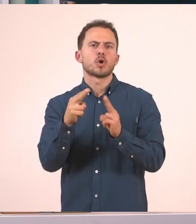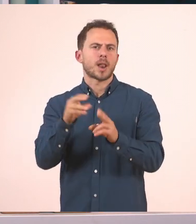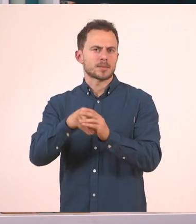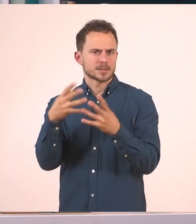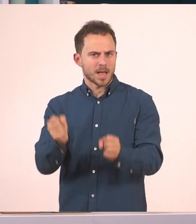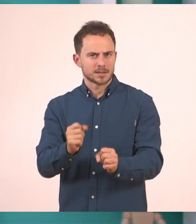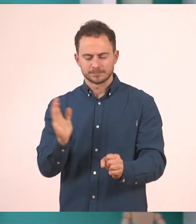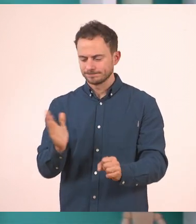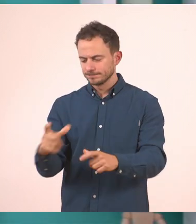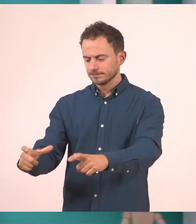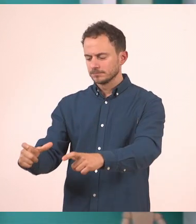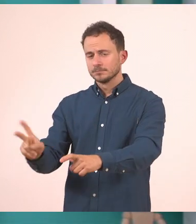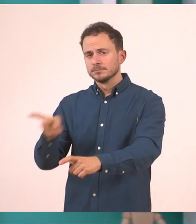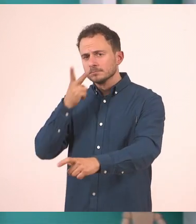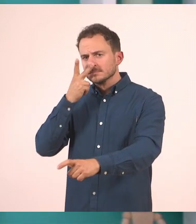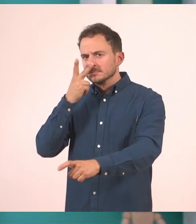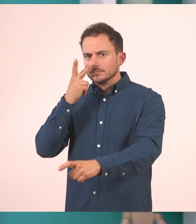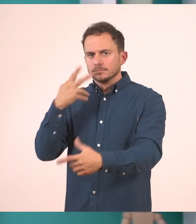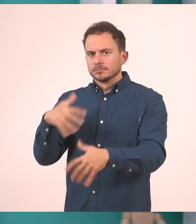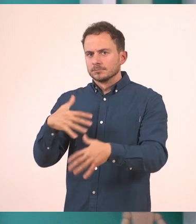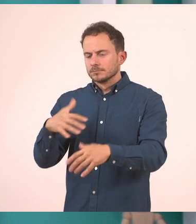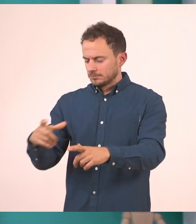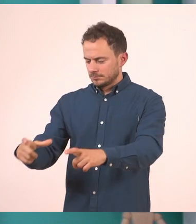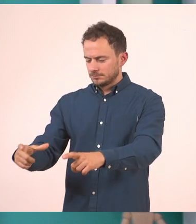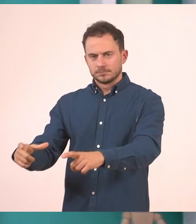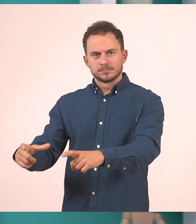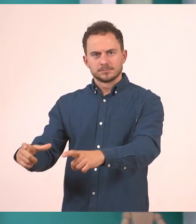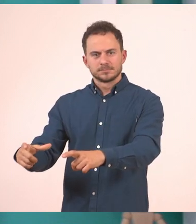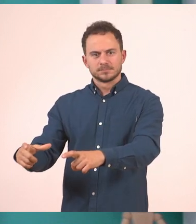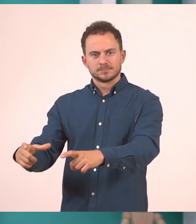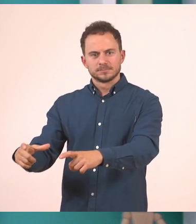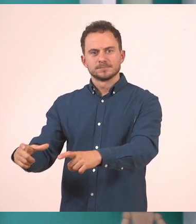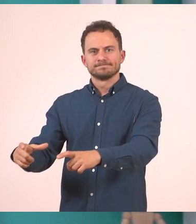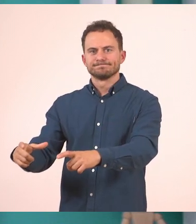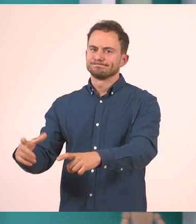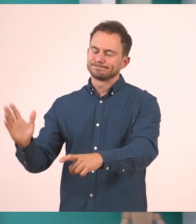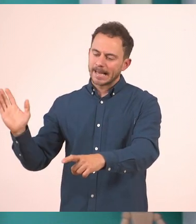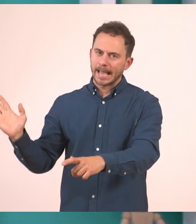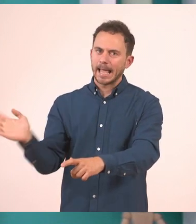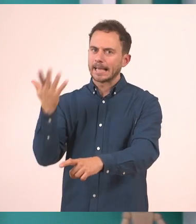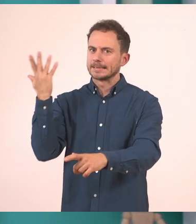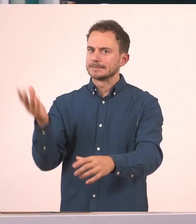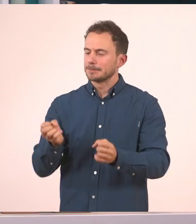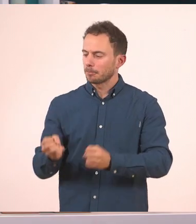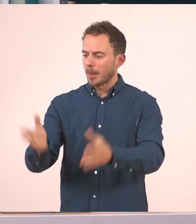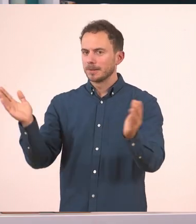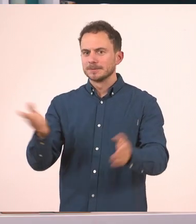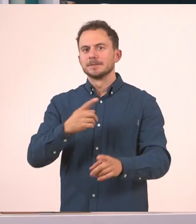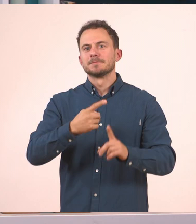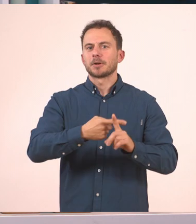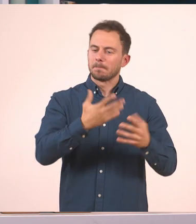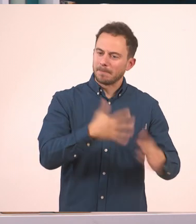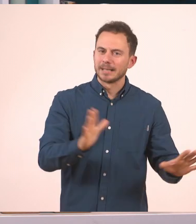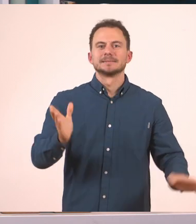Μυρωδάτα. Τέλεια. Λέω, δεν πειράζει, κομμάτια να γίνουν και τα φασολάκια